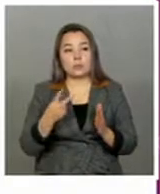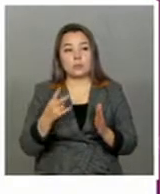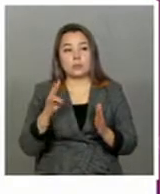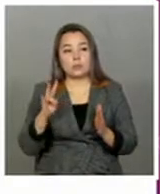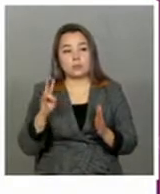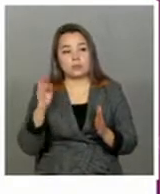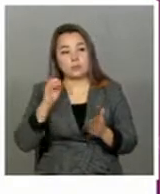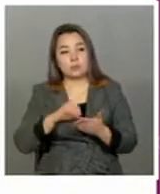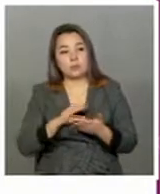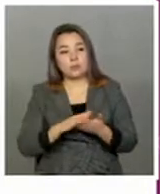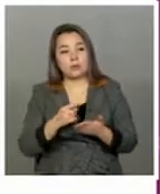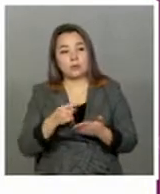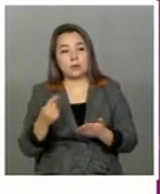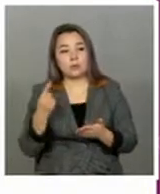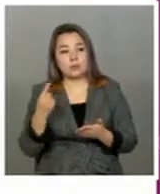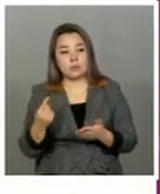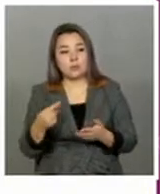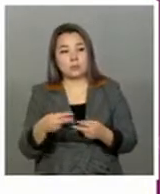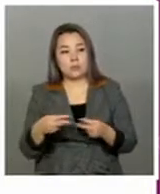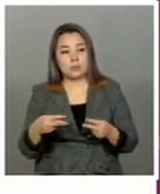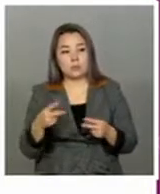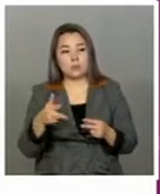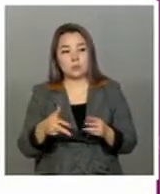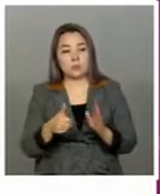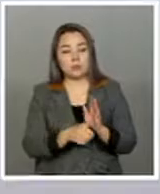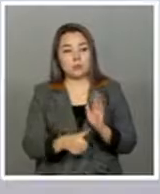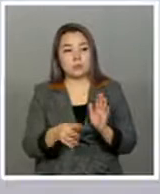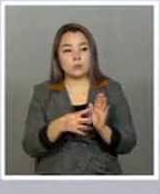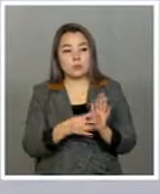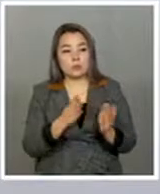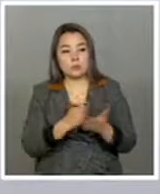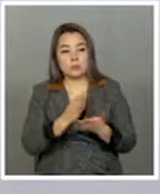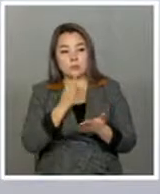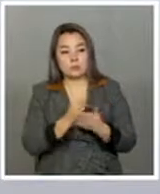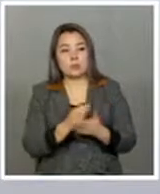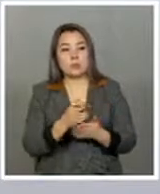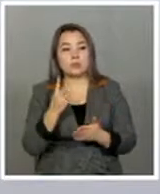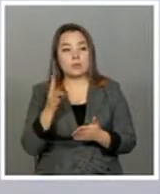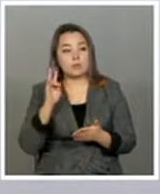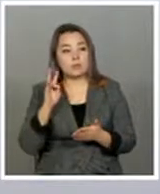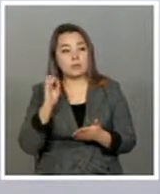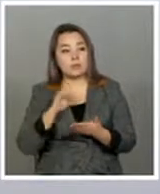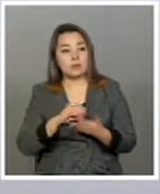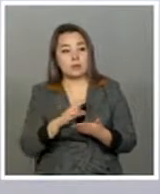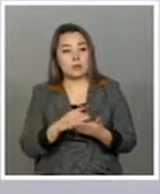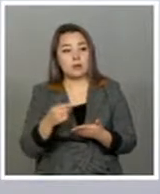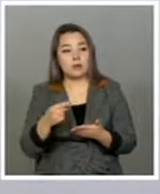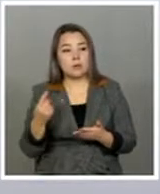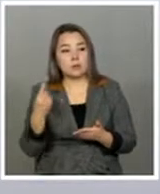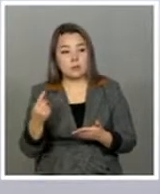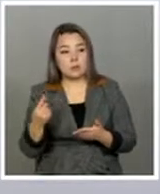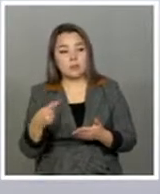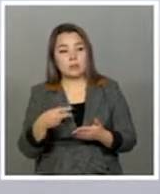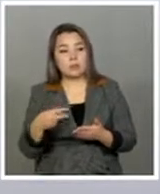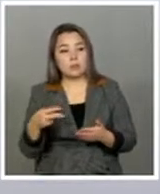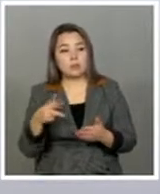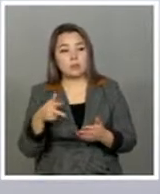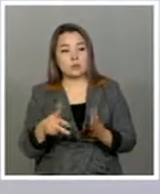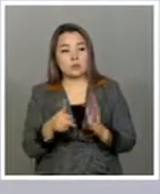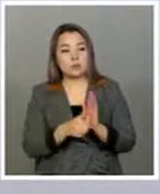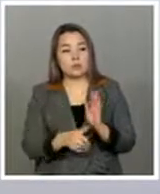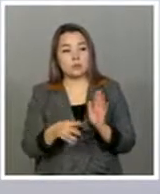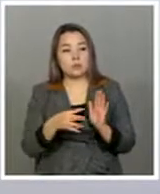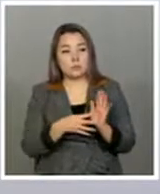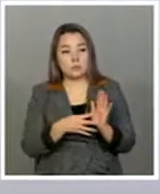N дәрежесі азайтылған 1 тең 3069-ға. 2-нің N дәрежесі азайтылған 1 тең